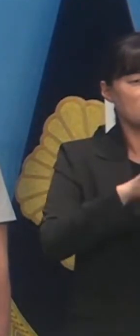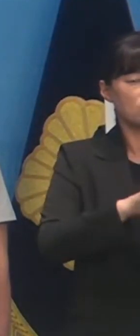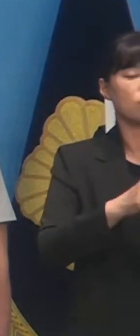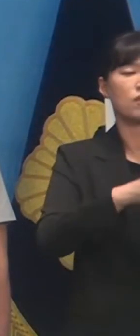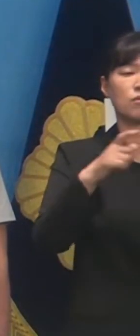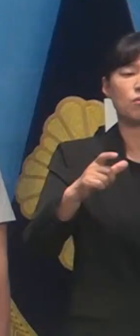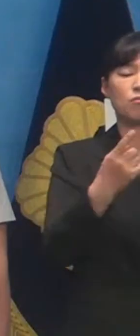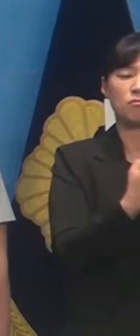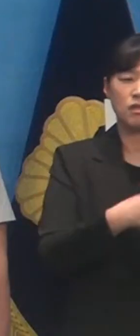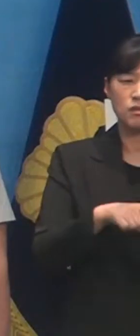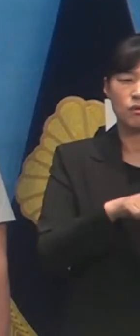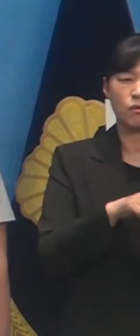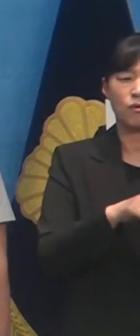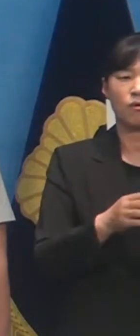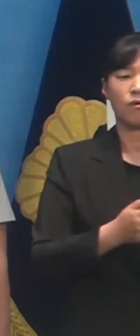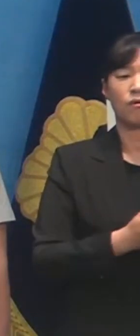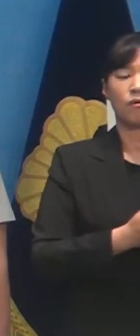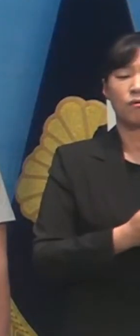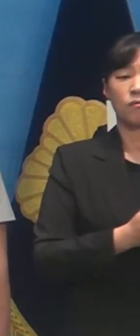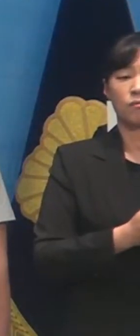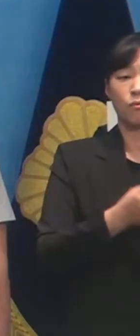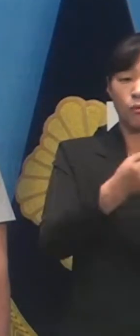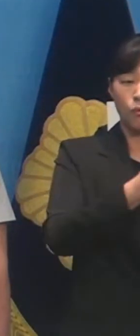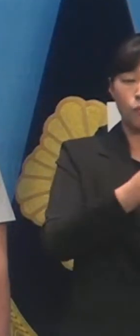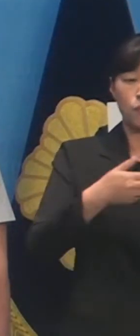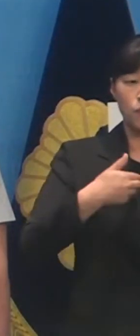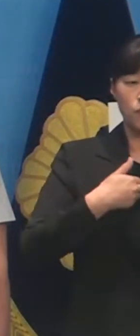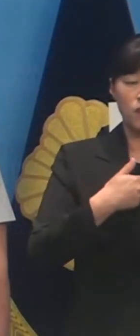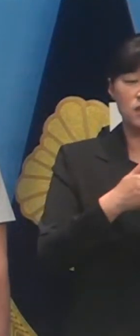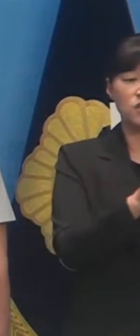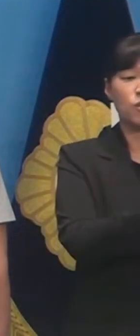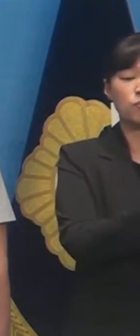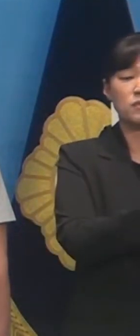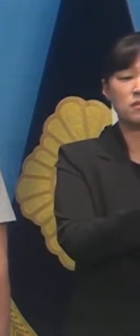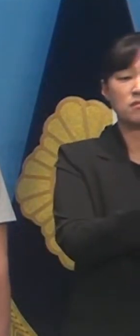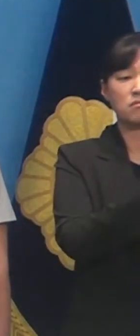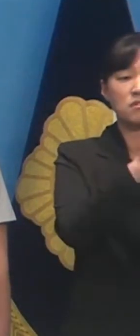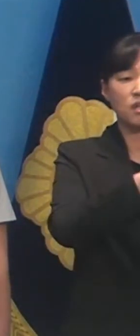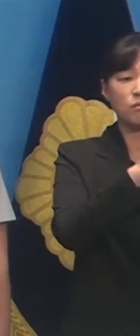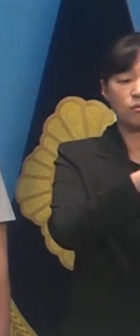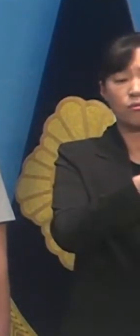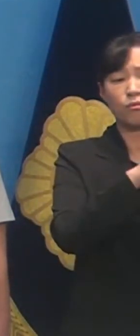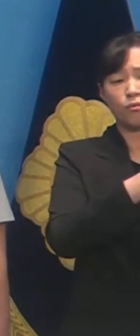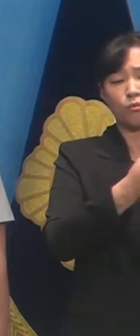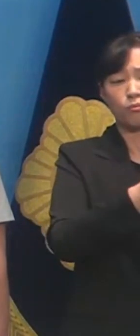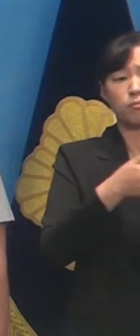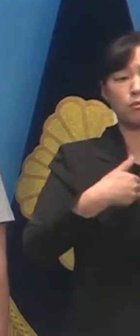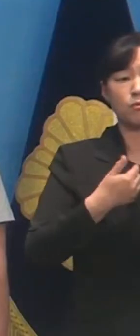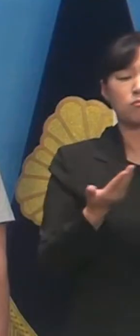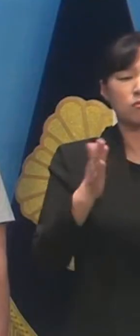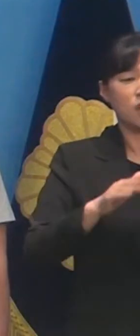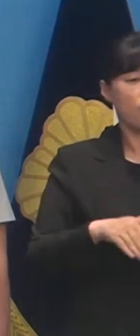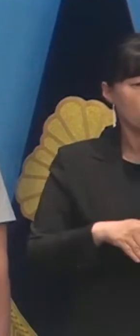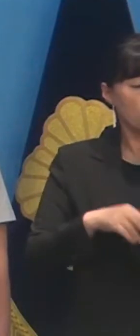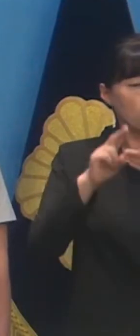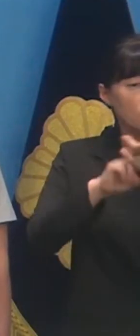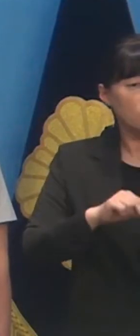위해서라면 반드시 전제로 있어야 될 정비공장들입니다. 이 9개를 매각하겠다는 것은